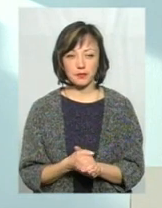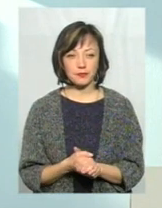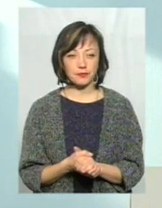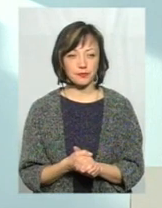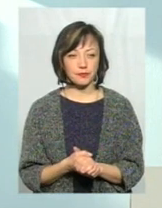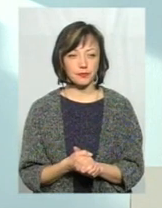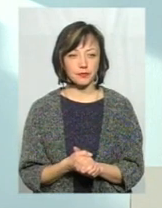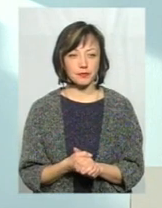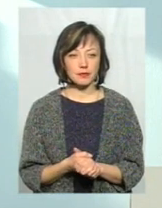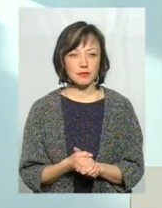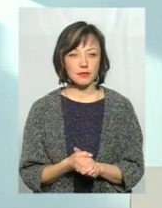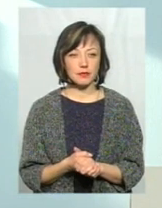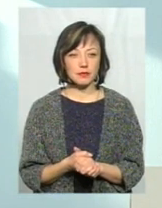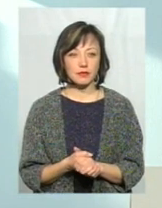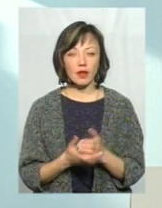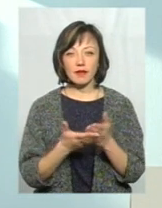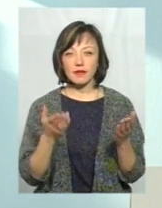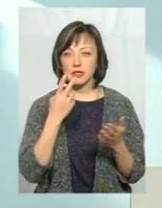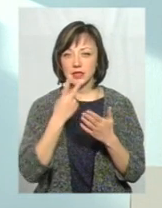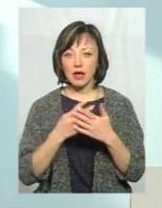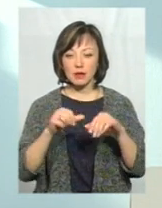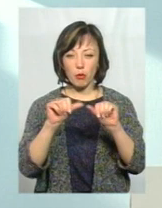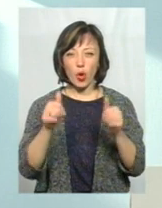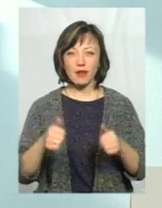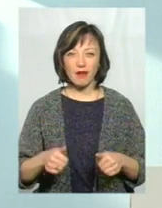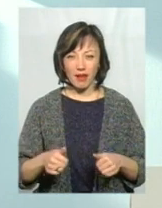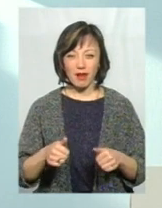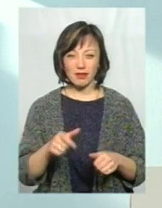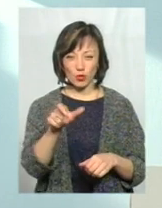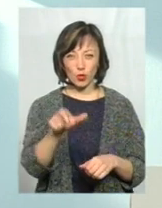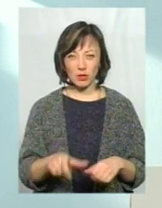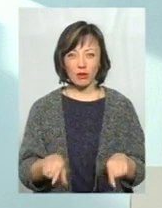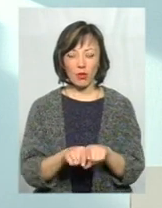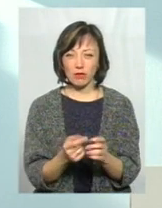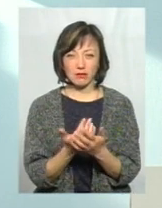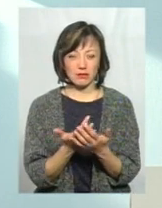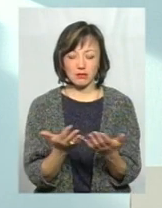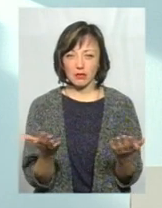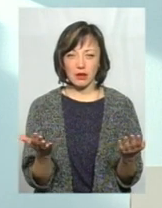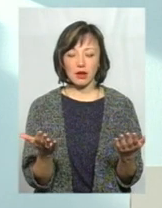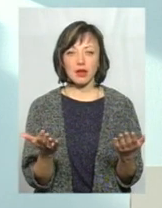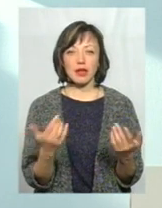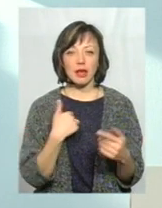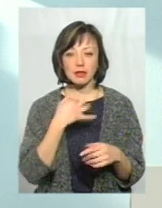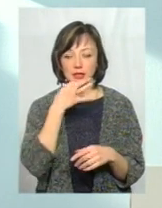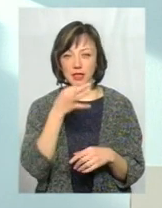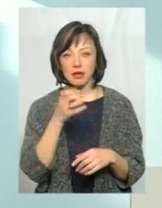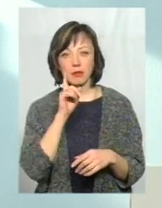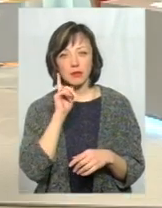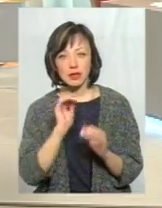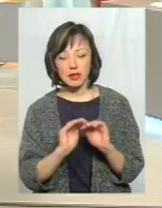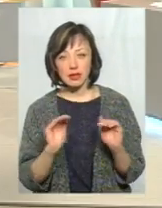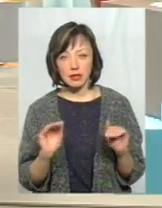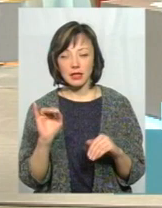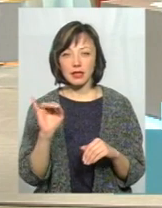Ви знаєте, портрет багатогранний насправді. Як я сказала, і підлітки, і в той же час